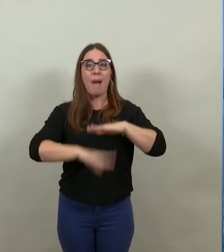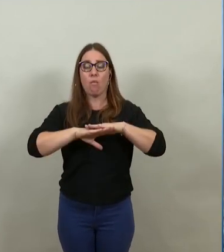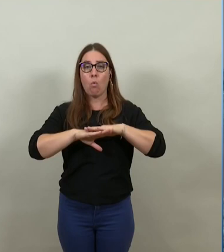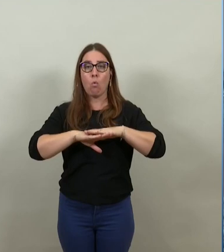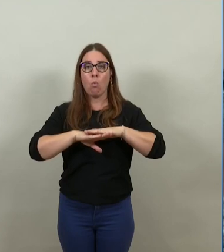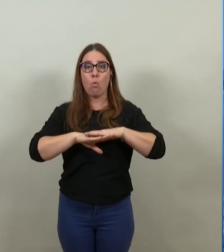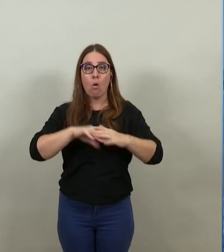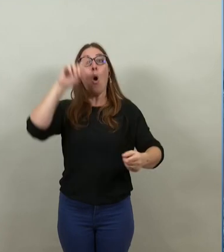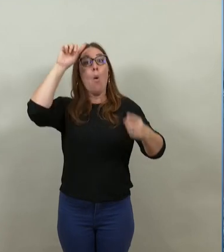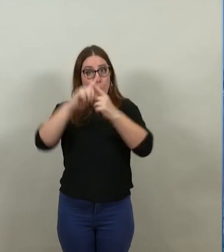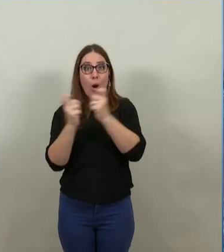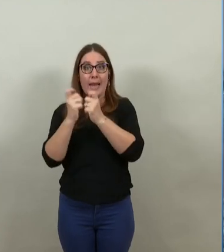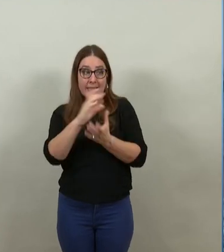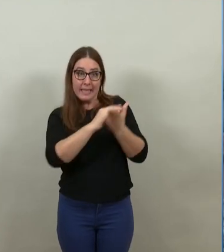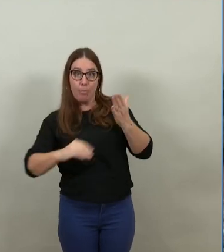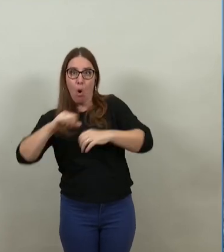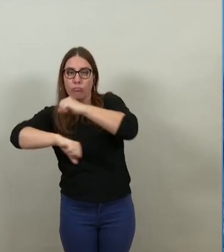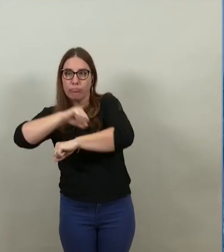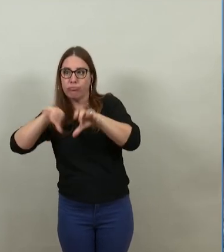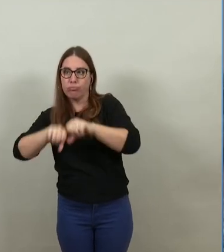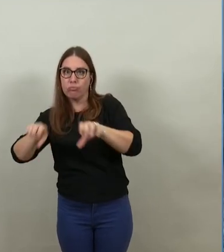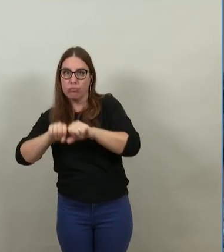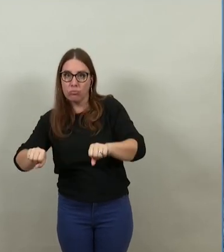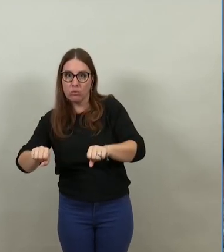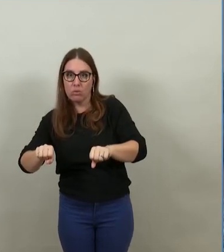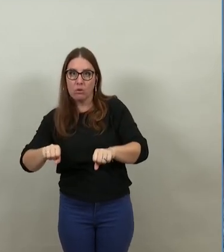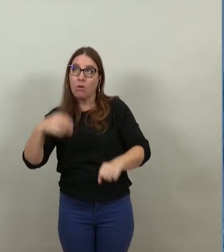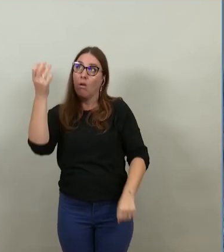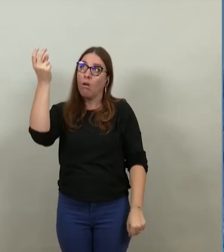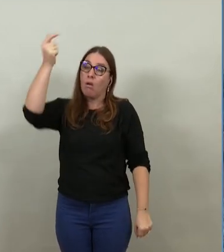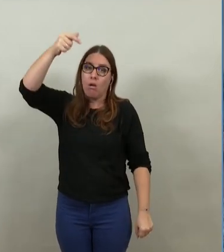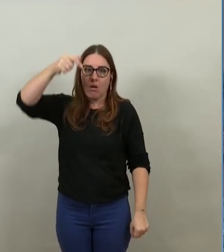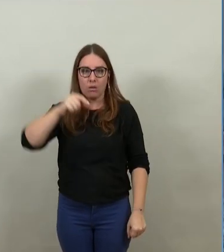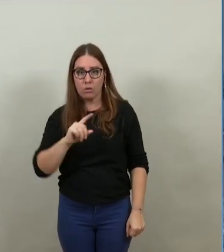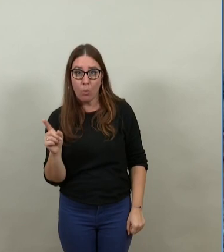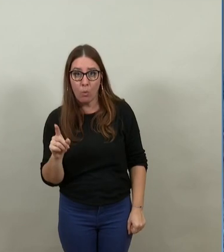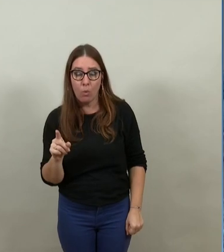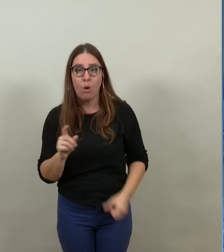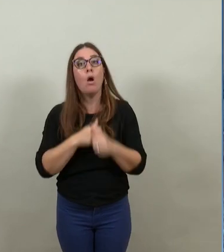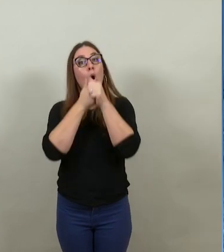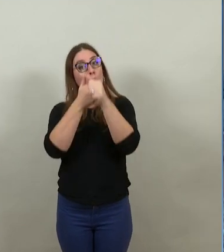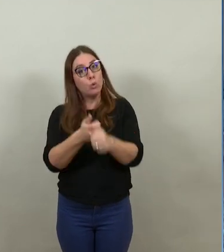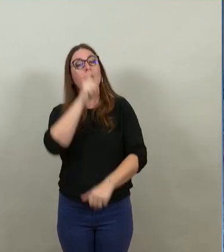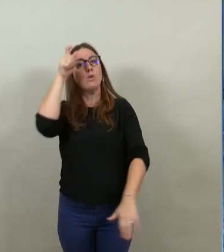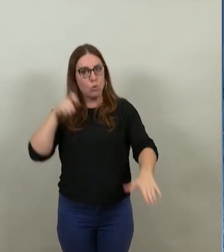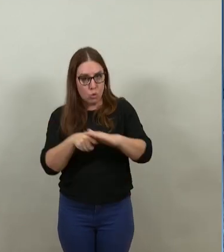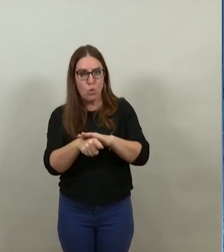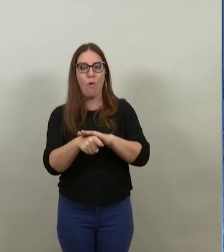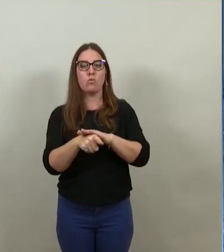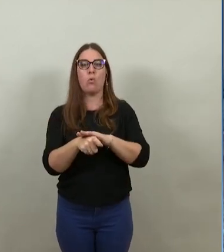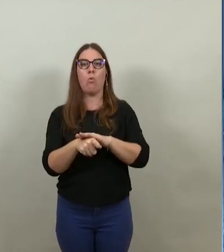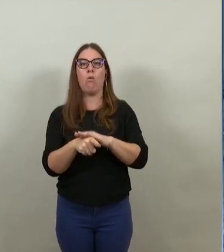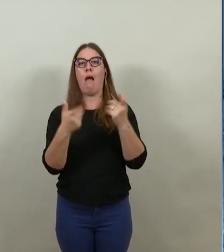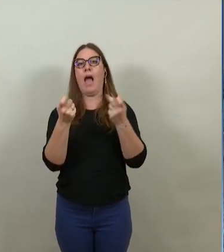production d'électricité ce plafonnement il il tombe pas du ciel il est garanti là encore par une subvention à mécanisme de subvention